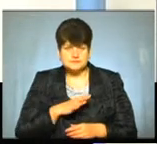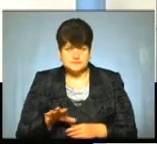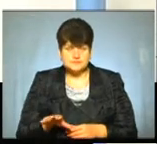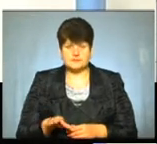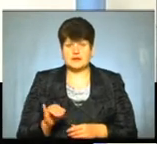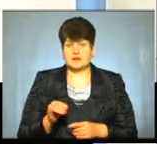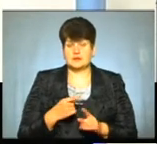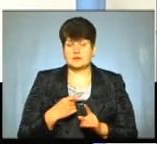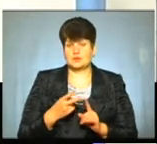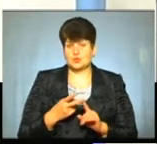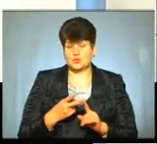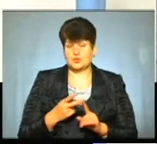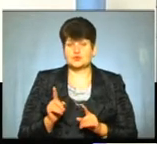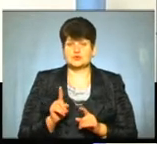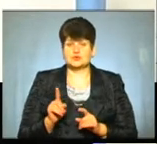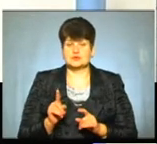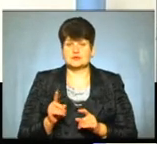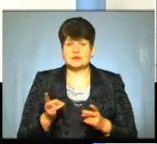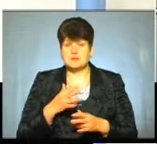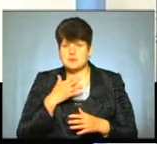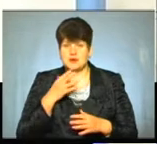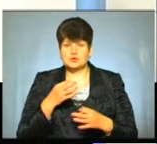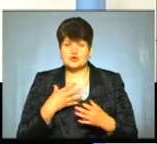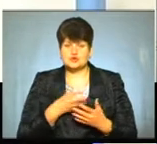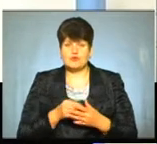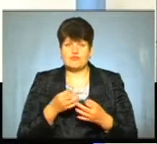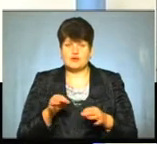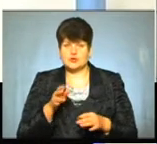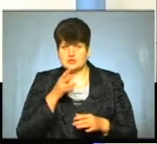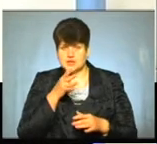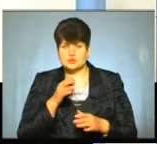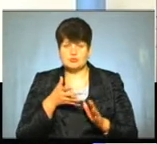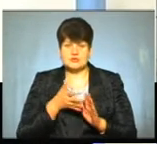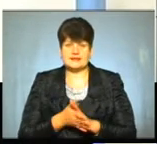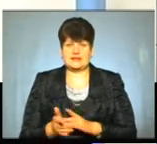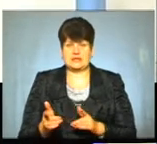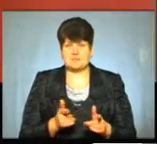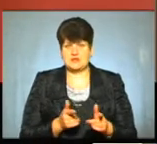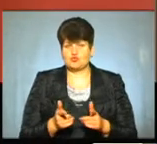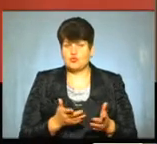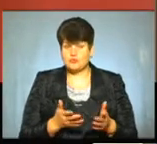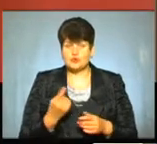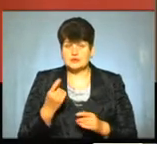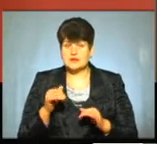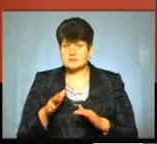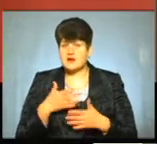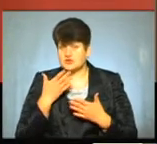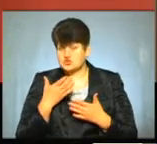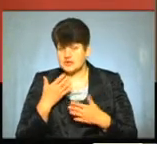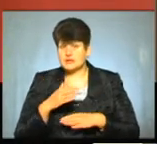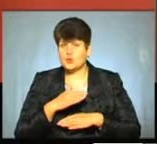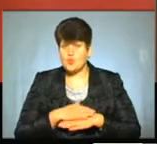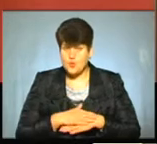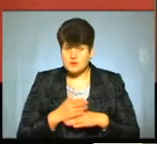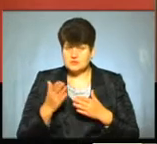осоромишся, так? І друге, що треба багато свого вільного часу потратити на підготовку. Адже одна справа –